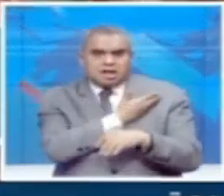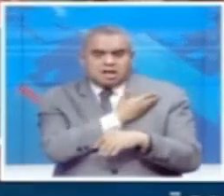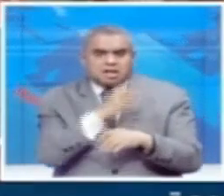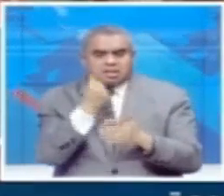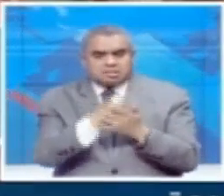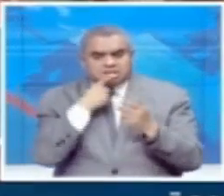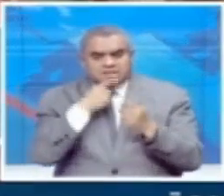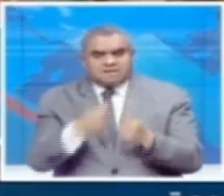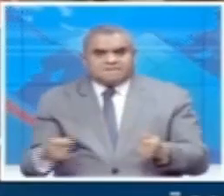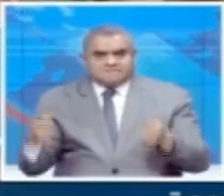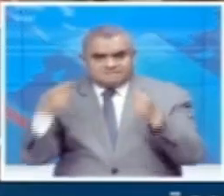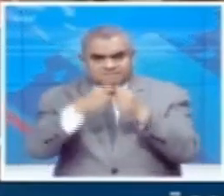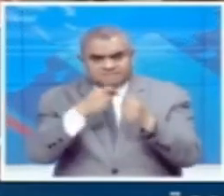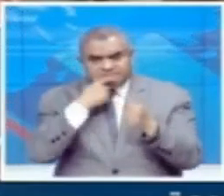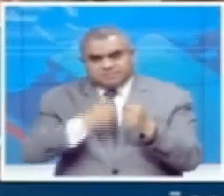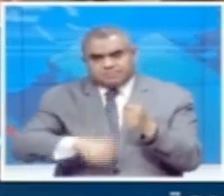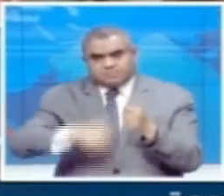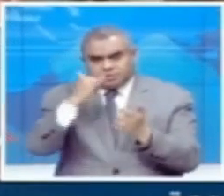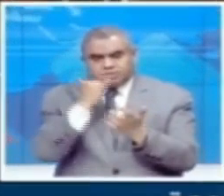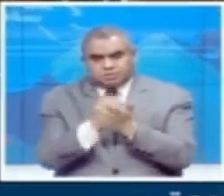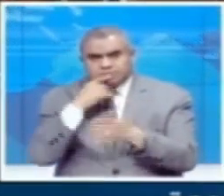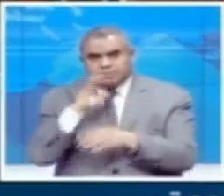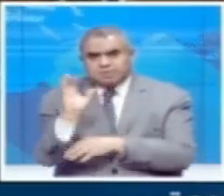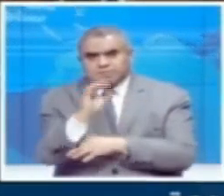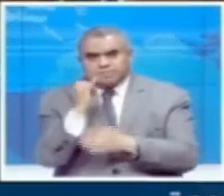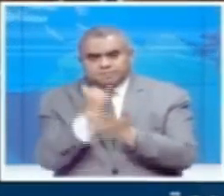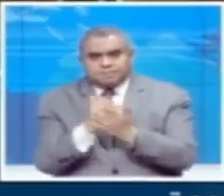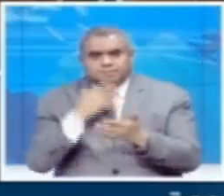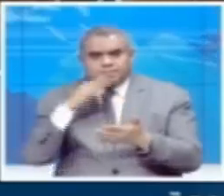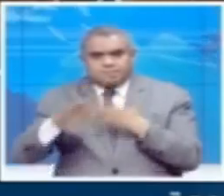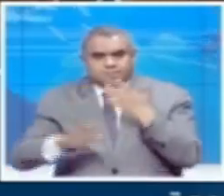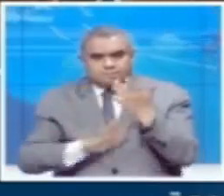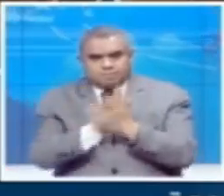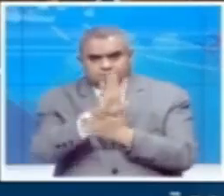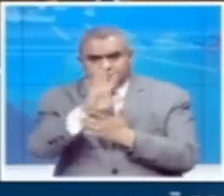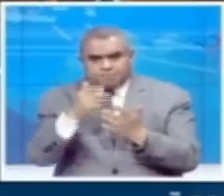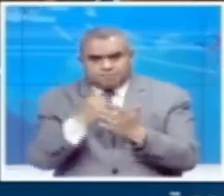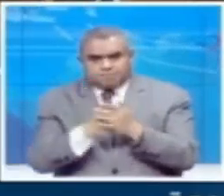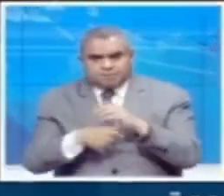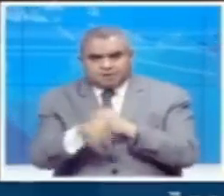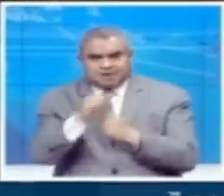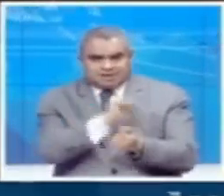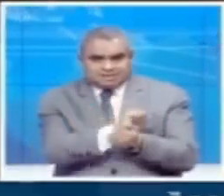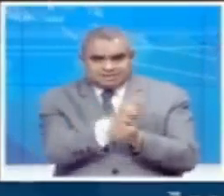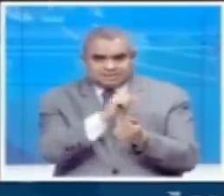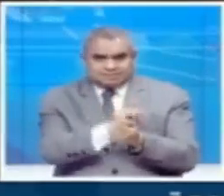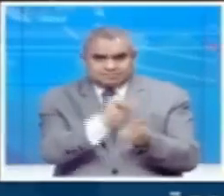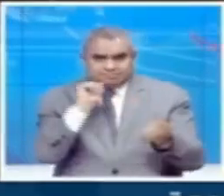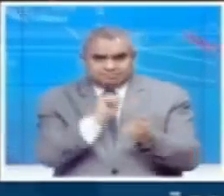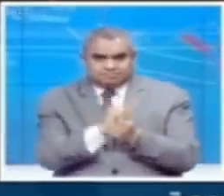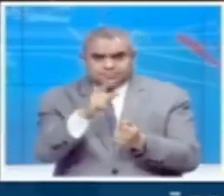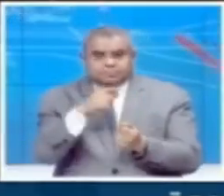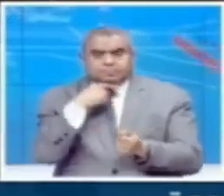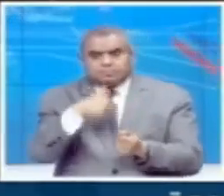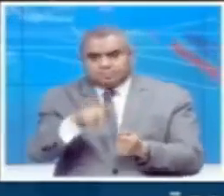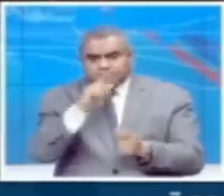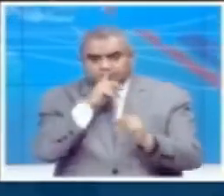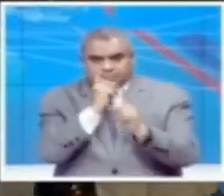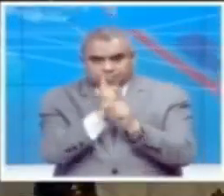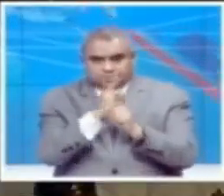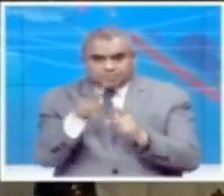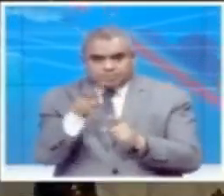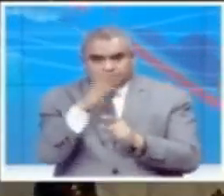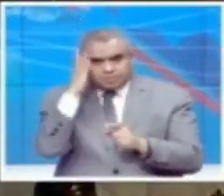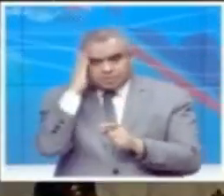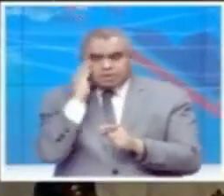فضلا عن نجاح الوساطة المصرية في قضية الرهائن. لقاء مهم جمع بين